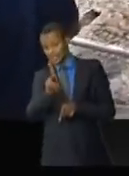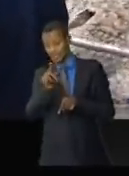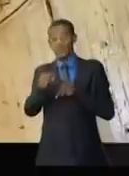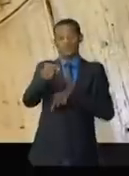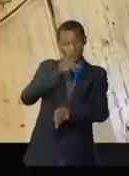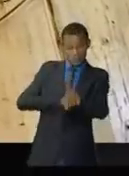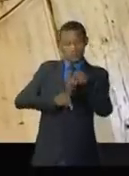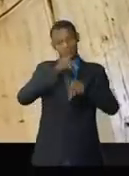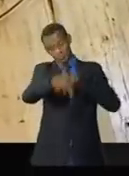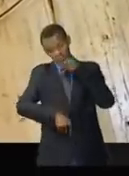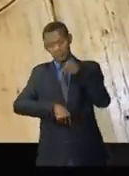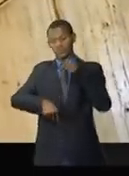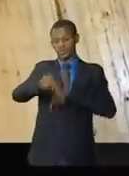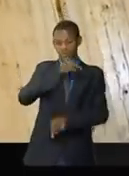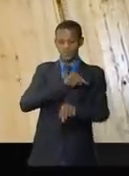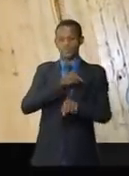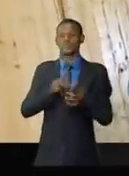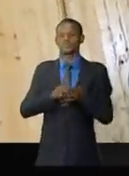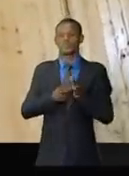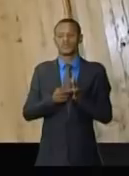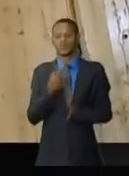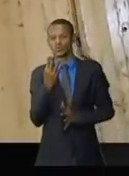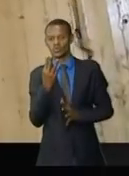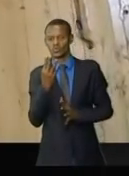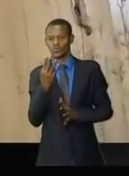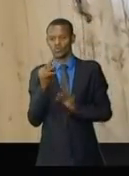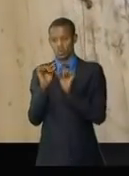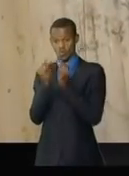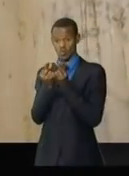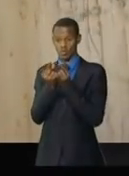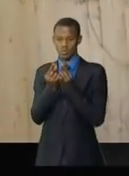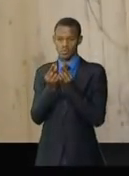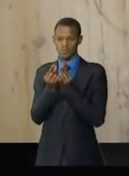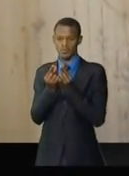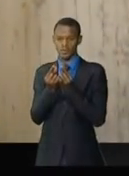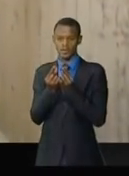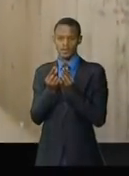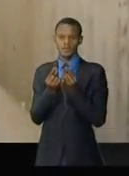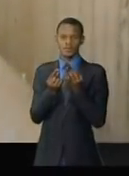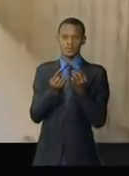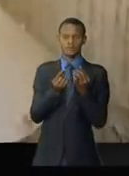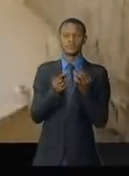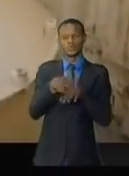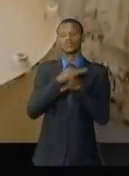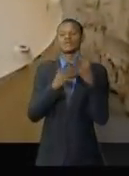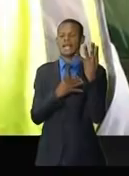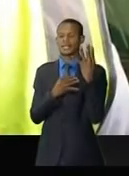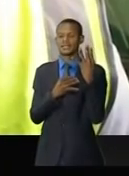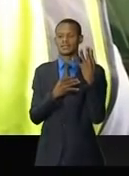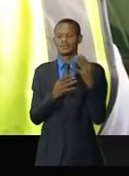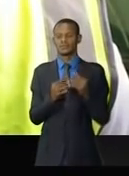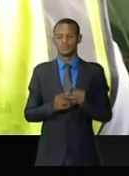trois groupes sur quatre tournent à plein régime. Un groupe a été retiré du réseau suite aux travaux de maintenance. Nous avons encore